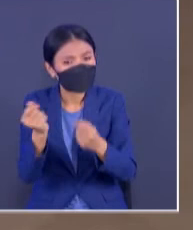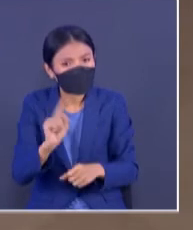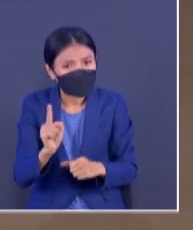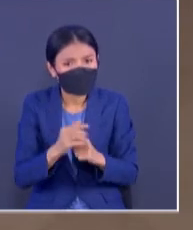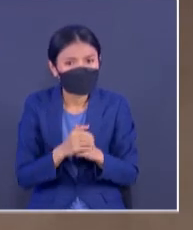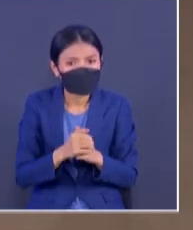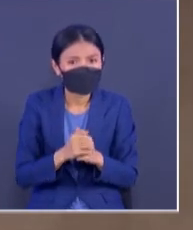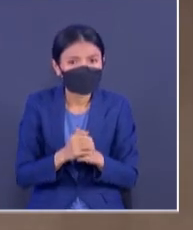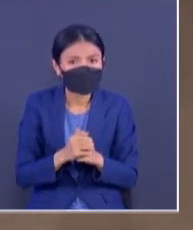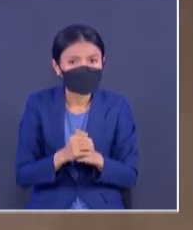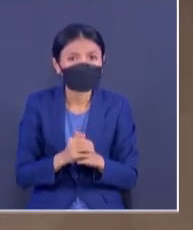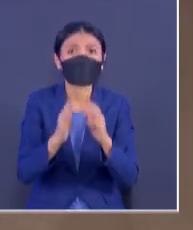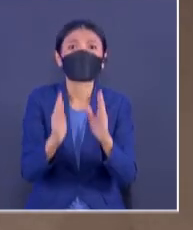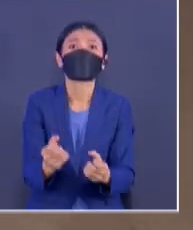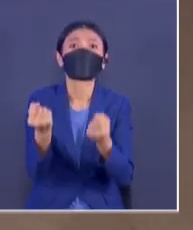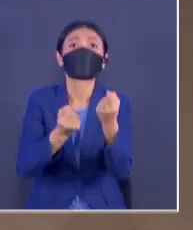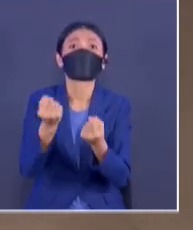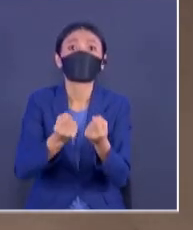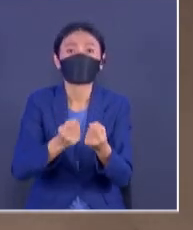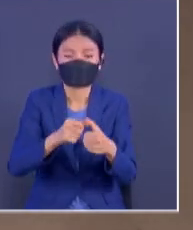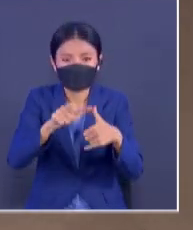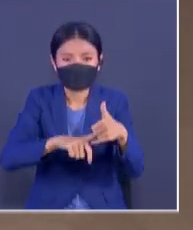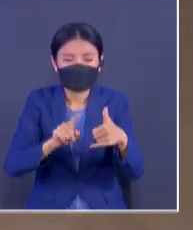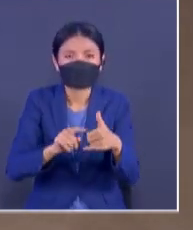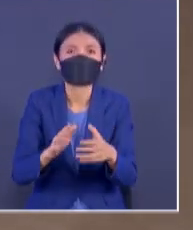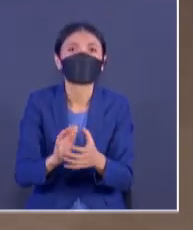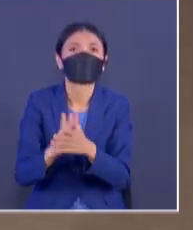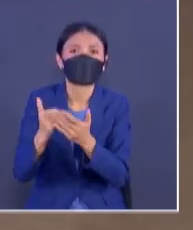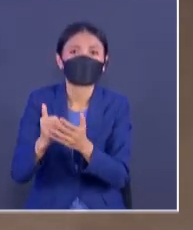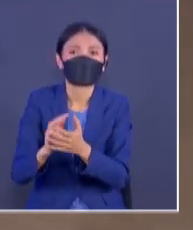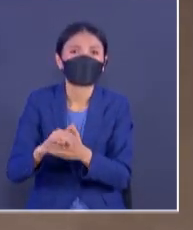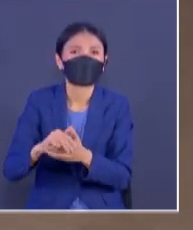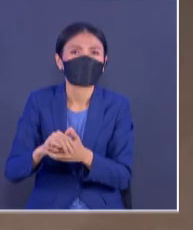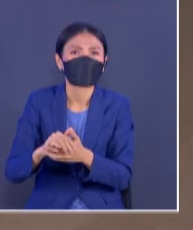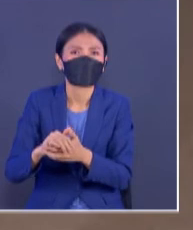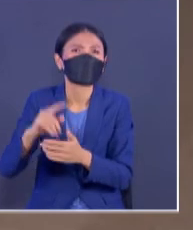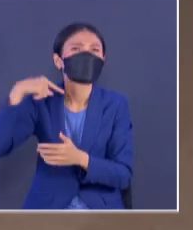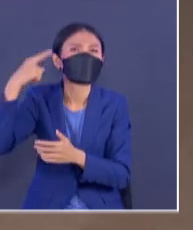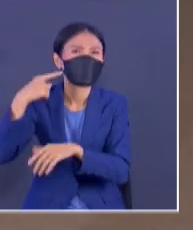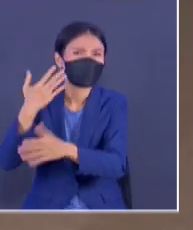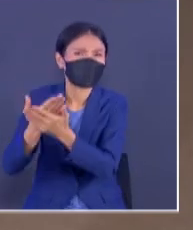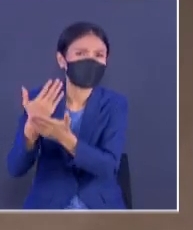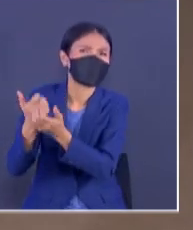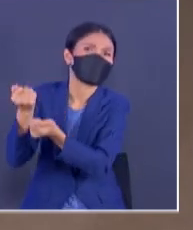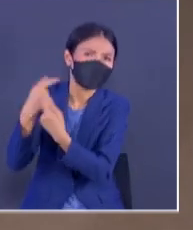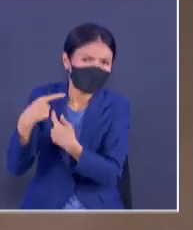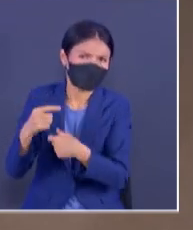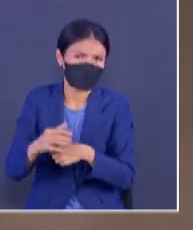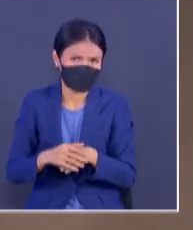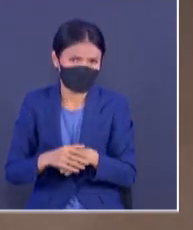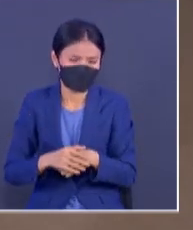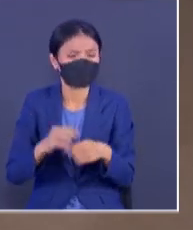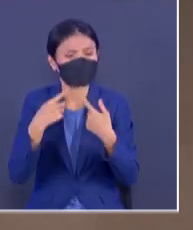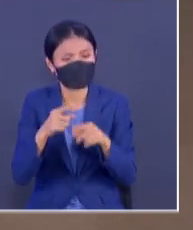ก่อนเขาบอกว่าเขาได้รับมาทางที่ตั้งแต่ว่าผมว่ามันมีพยานหลักฐานกูก็ทิ้งโทรหา